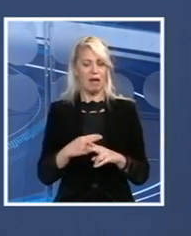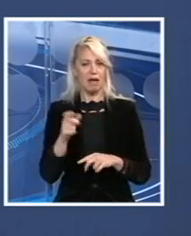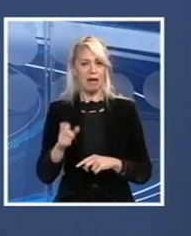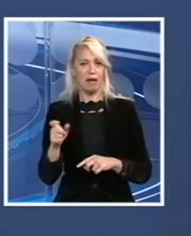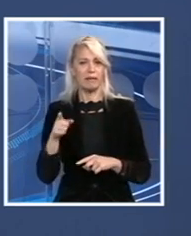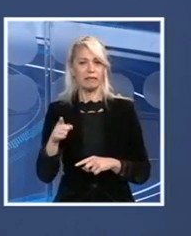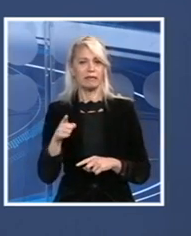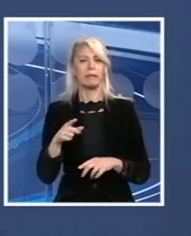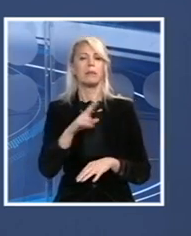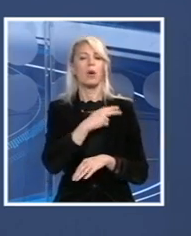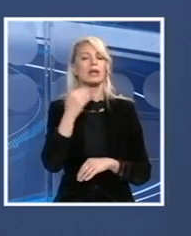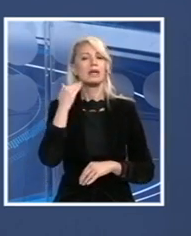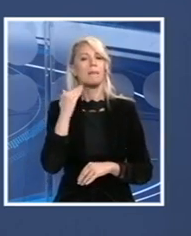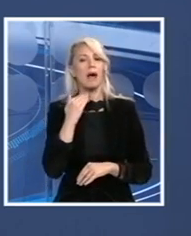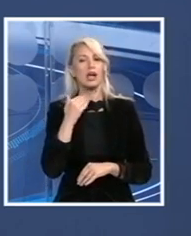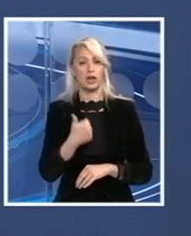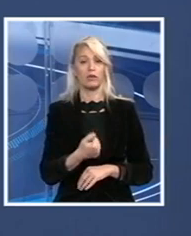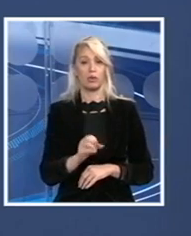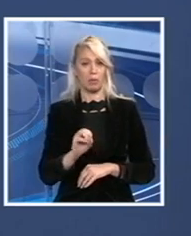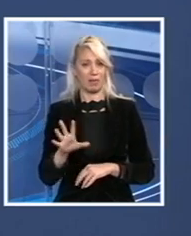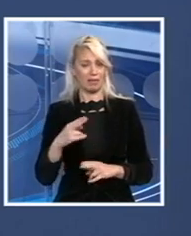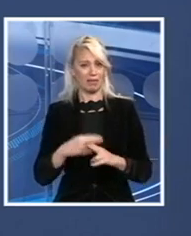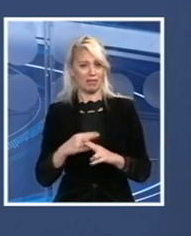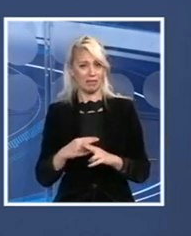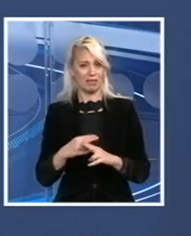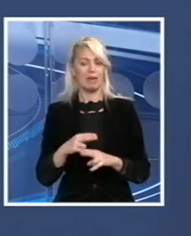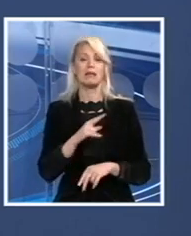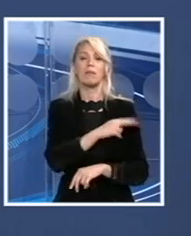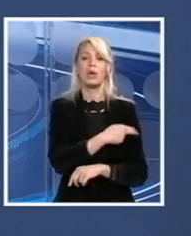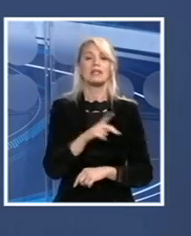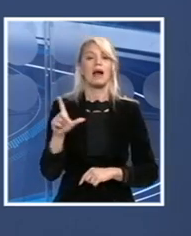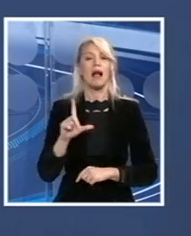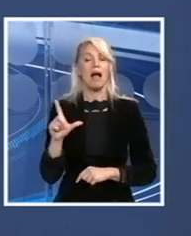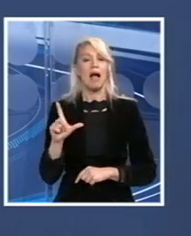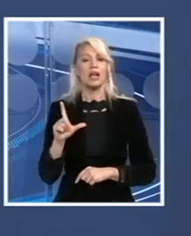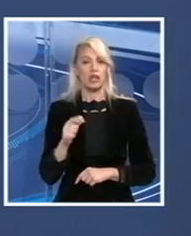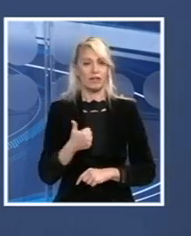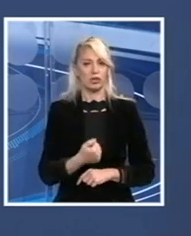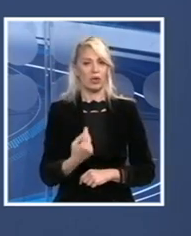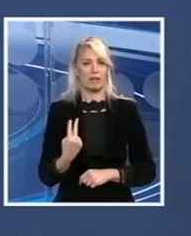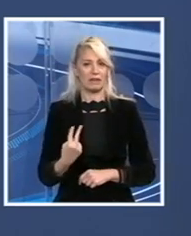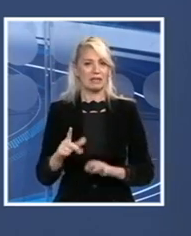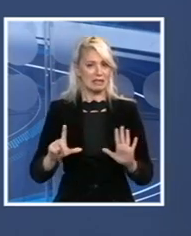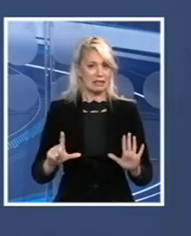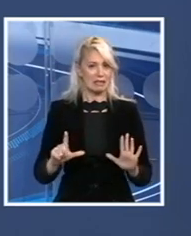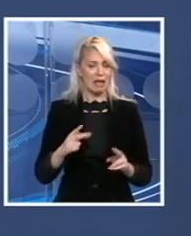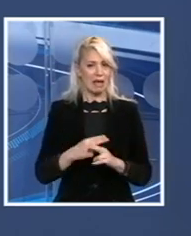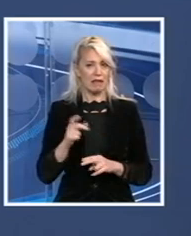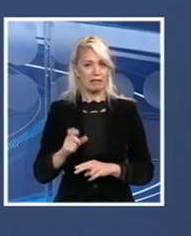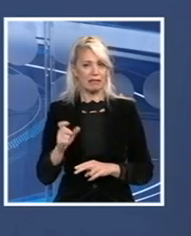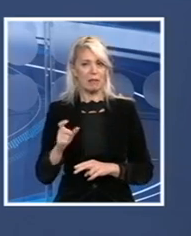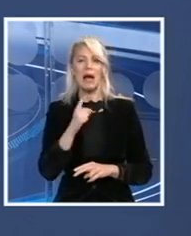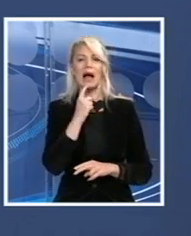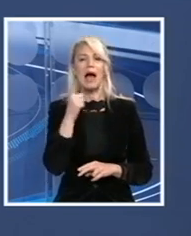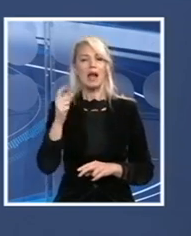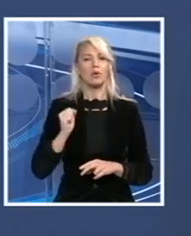Opšta bolnica Pančevo, 115, Opšta bolnica Leskovac, 127, Vojna bolnica